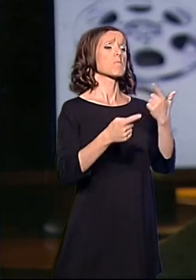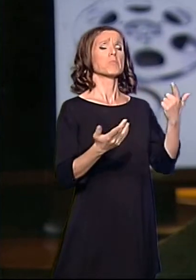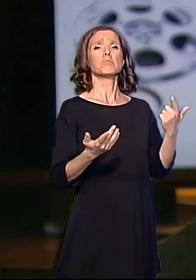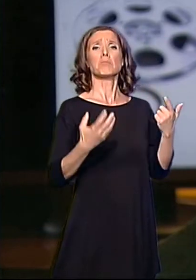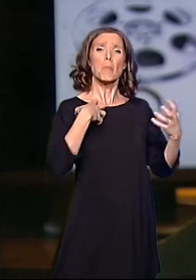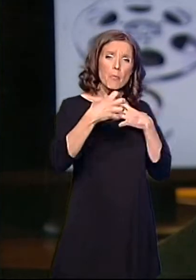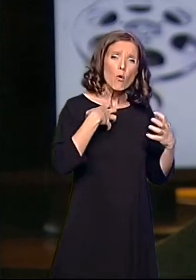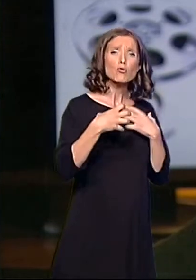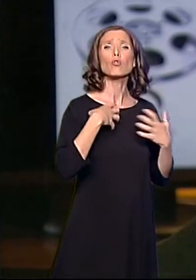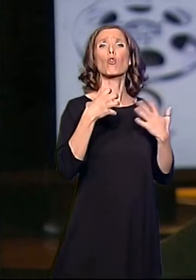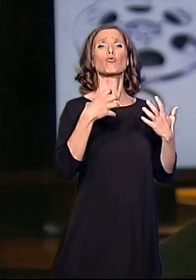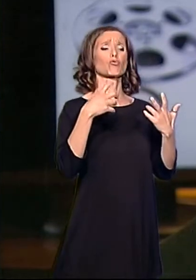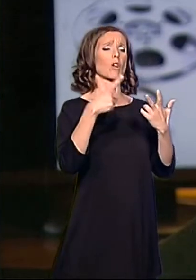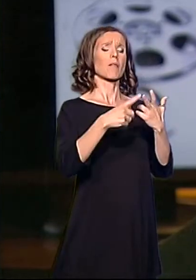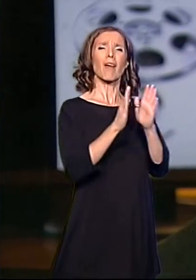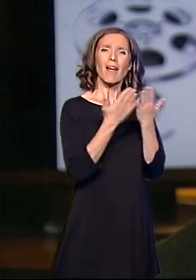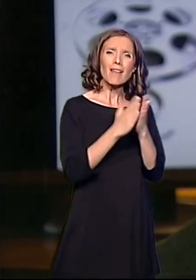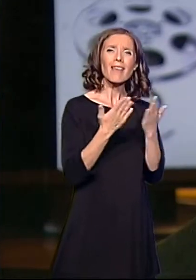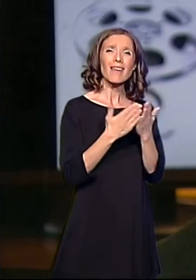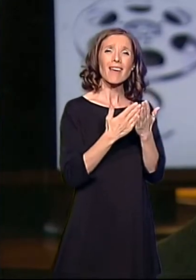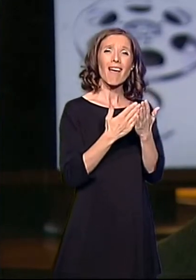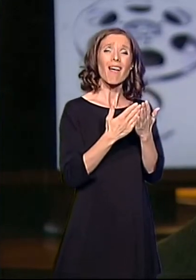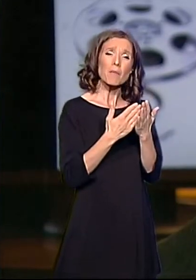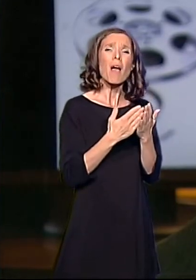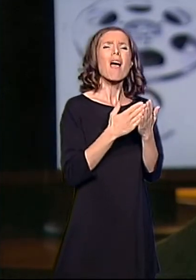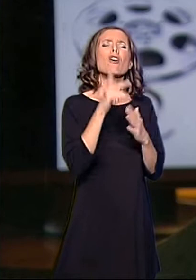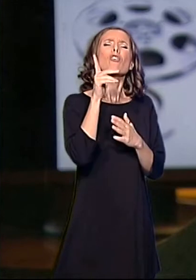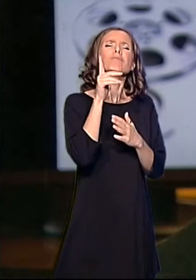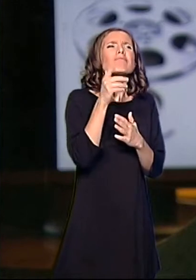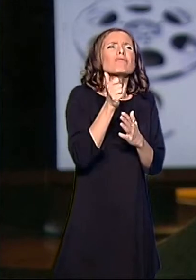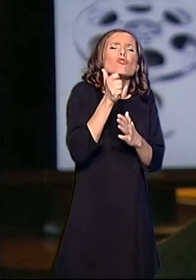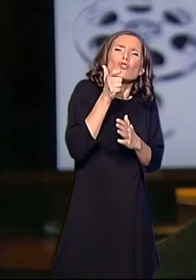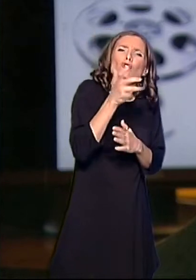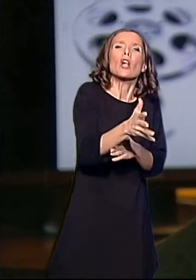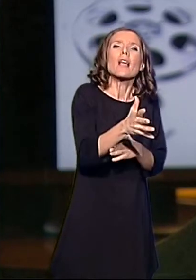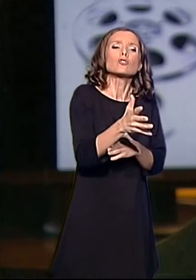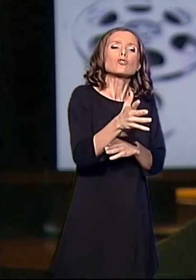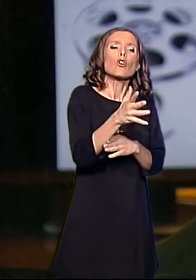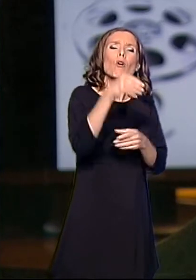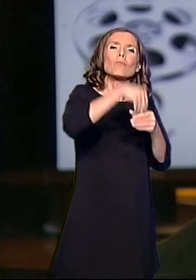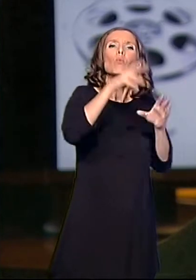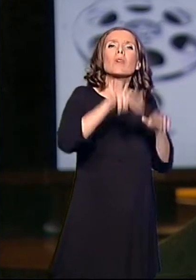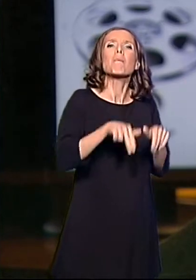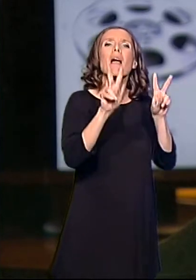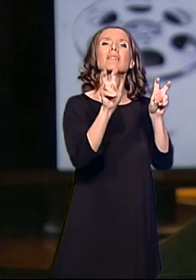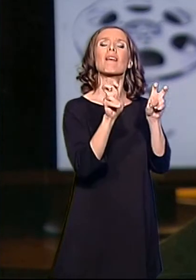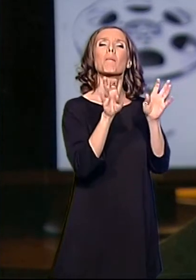naravno pozorišta i literature, vrlo često su usmerene na probleme